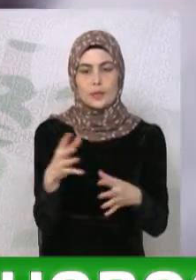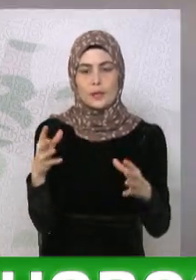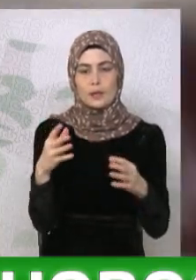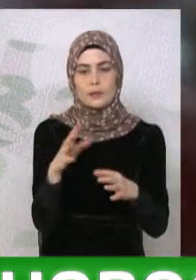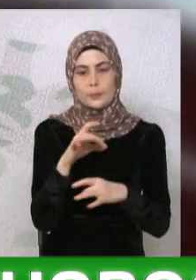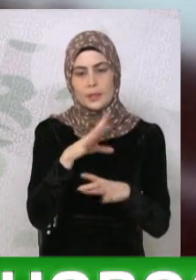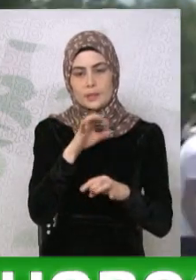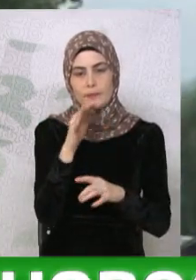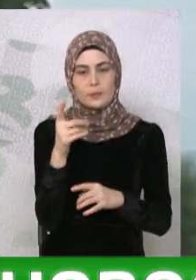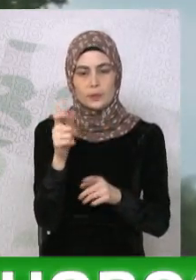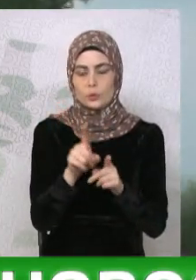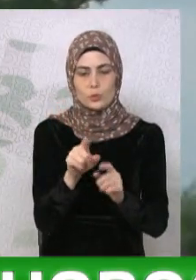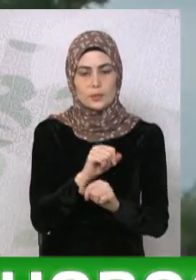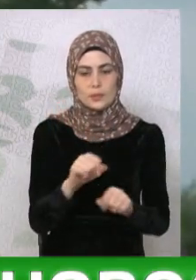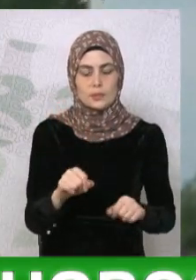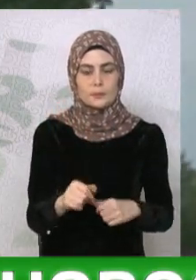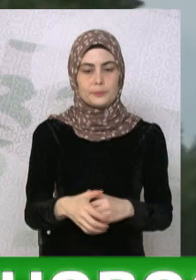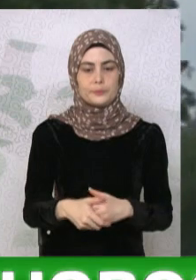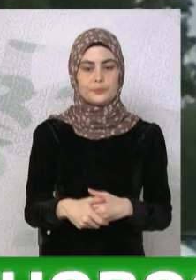общественных мероприятиях.